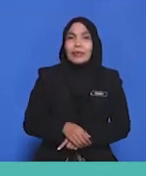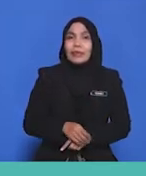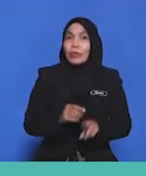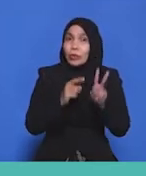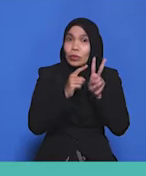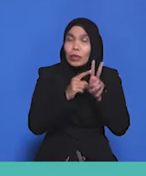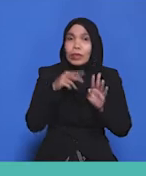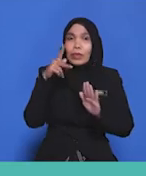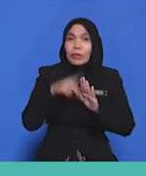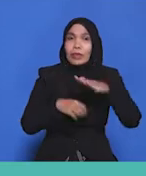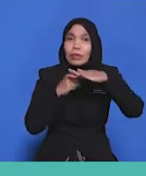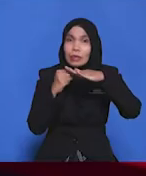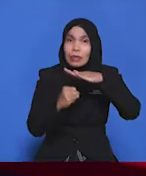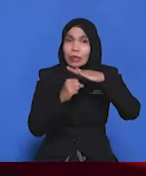persekitaran.